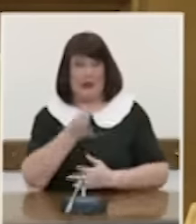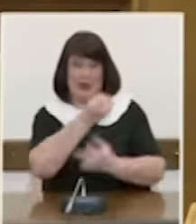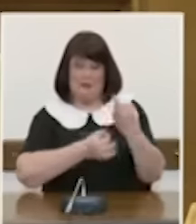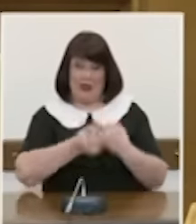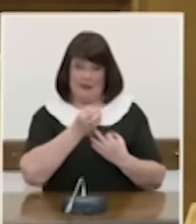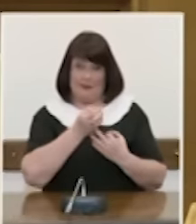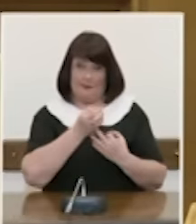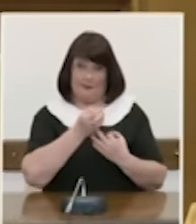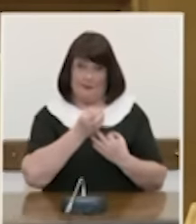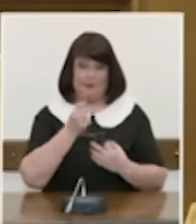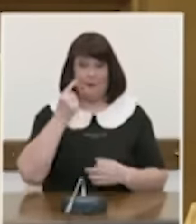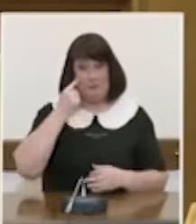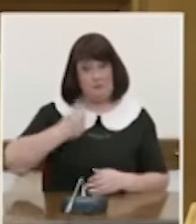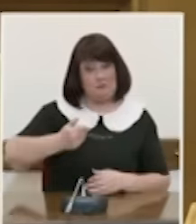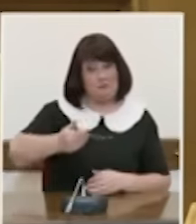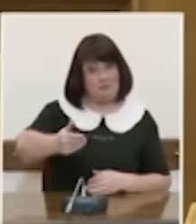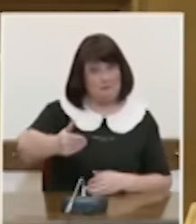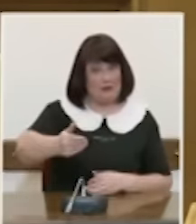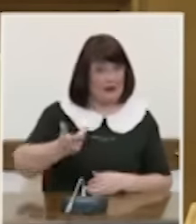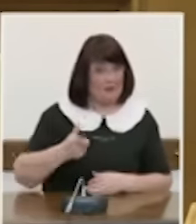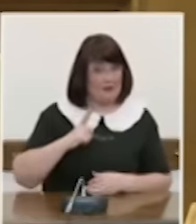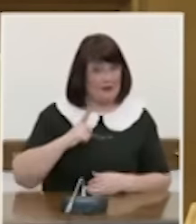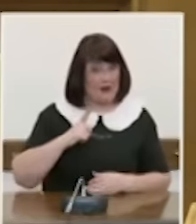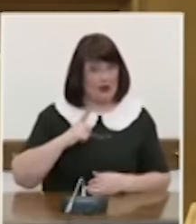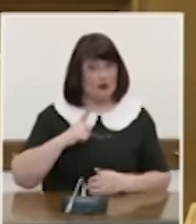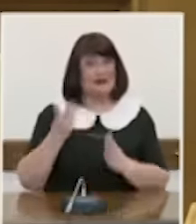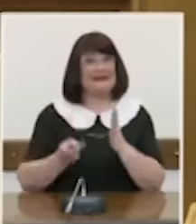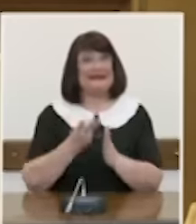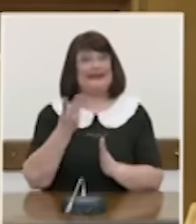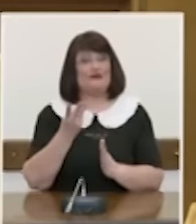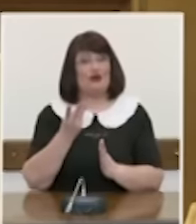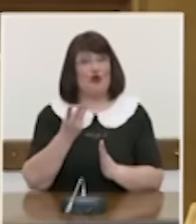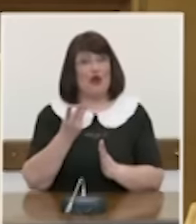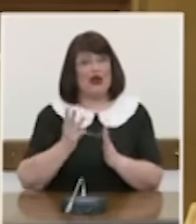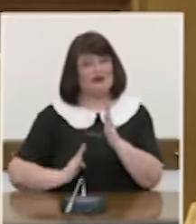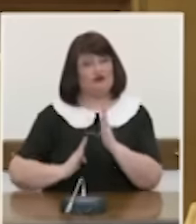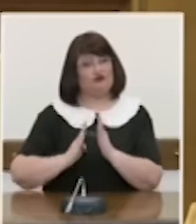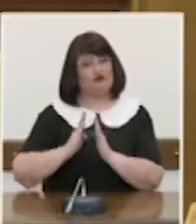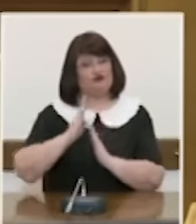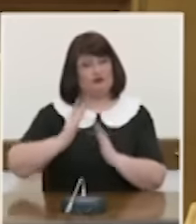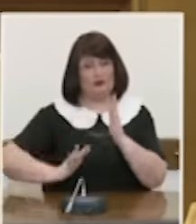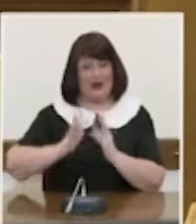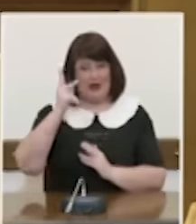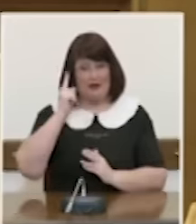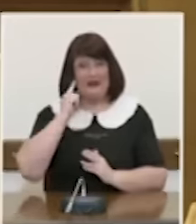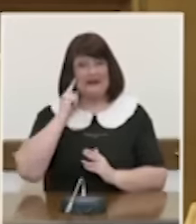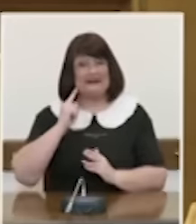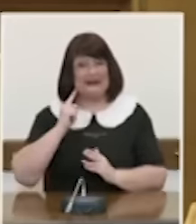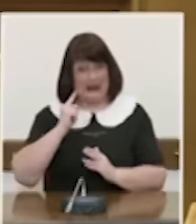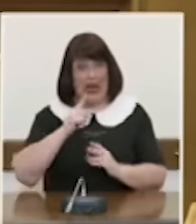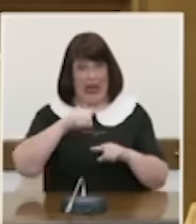τις προβλέψεις που μιλάνε για τριπλάσιο ρυθμό ανάπτυξης στην Ελλάδα σε σχέση με την Ευρωζώνη.